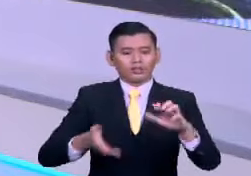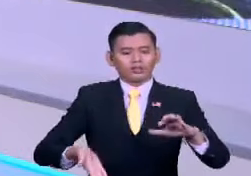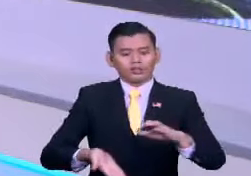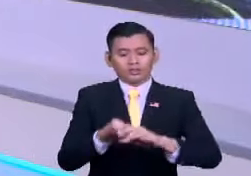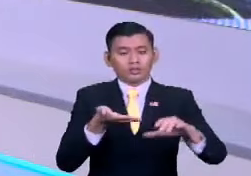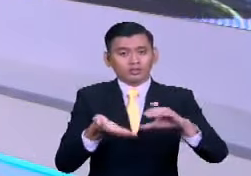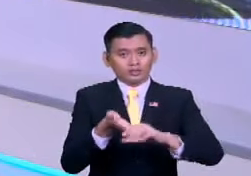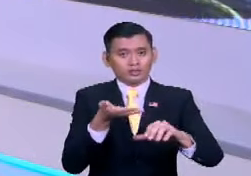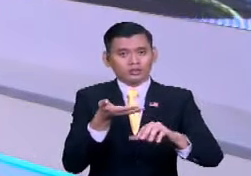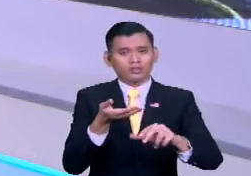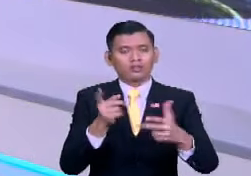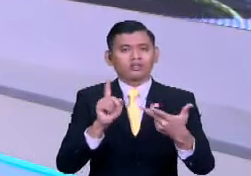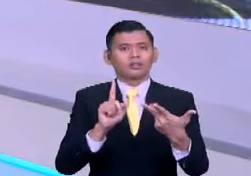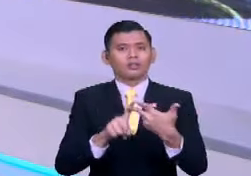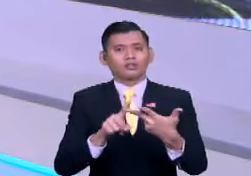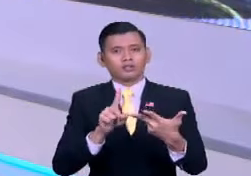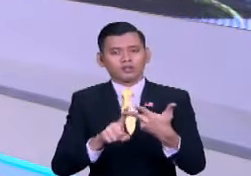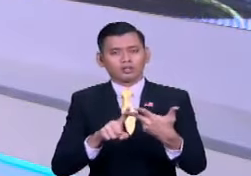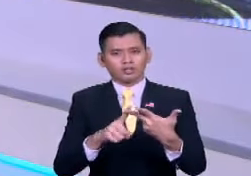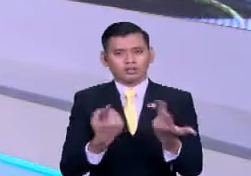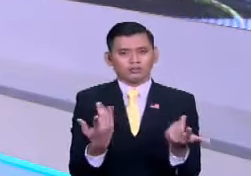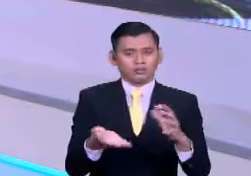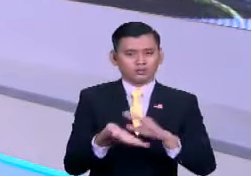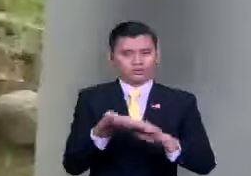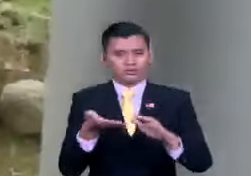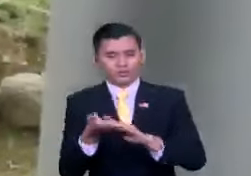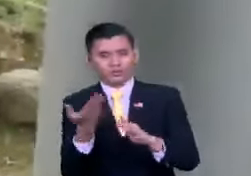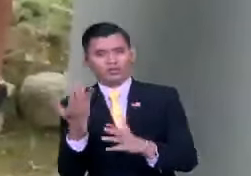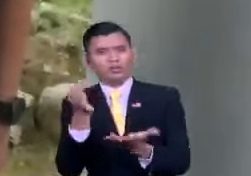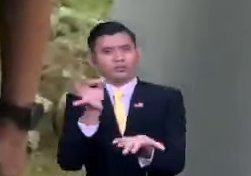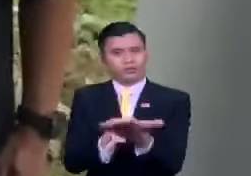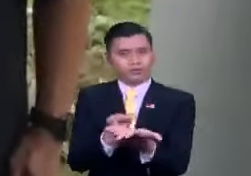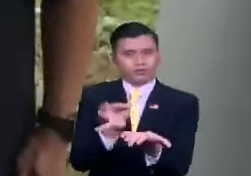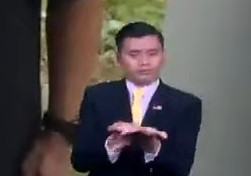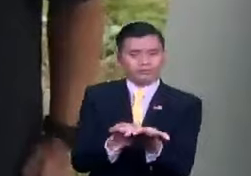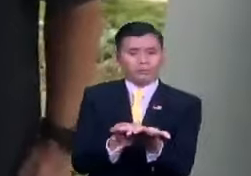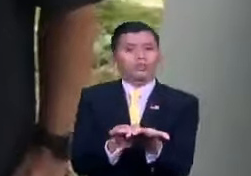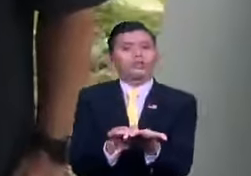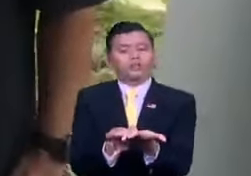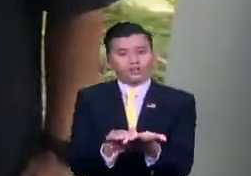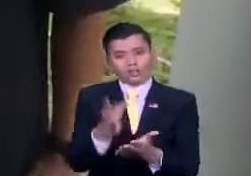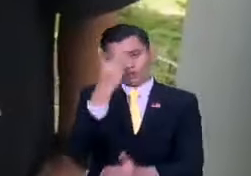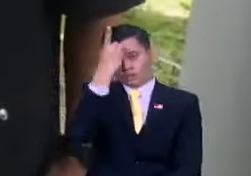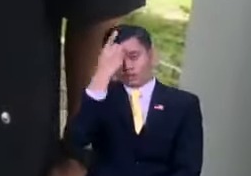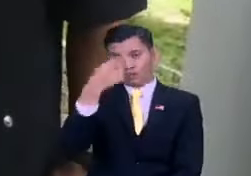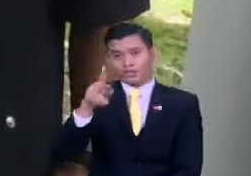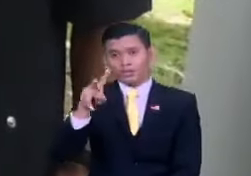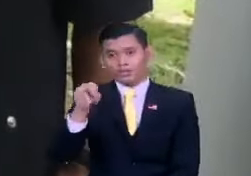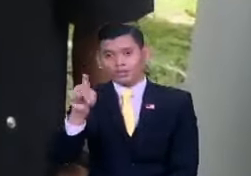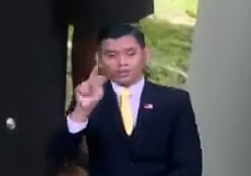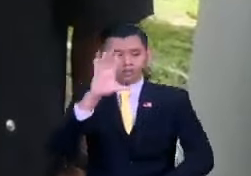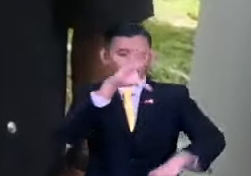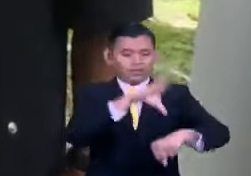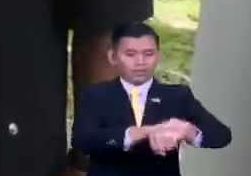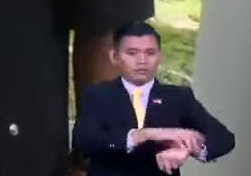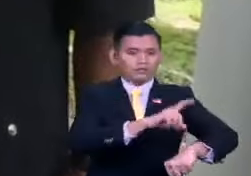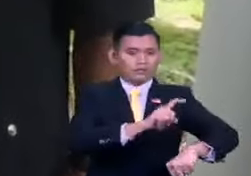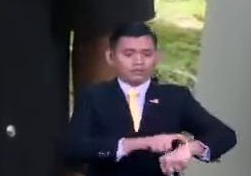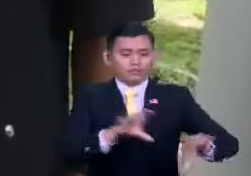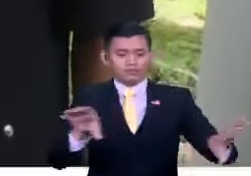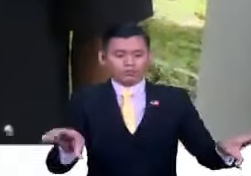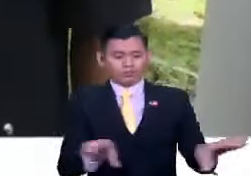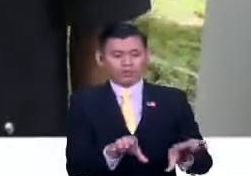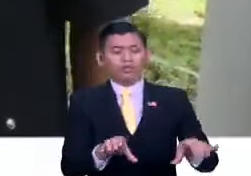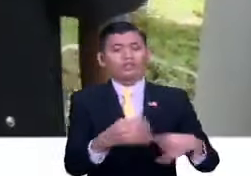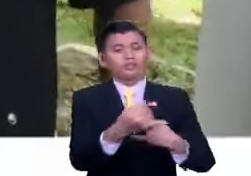talian serta pelombongan wang kripto Bitcoin. Suspek yang dikenali sebagai Datuk Ken ditahan dalam serbuan yang